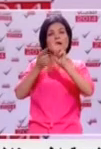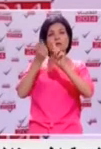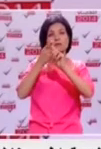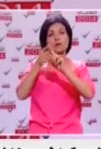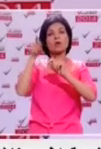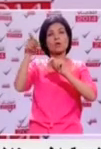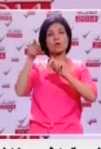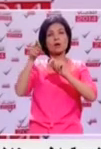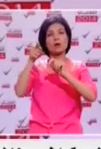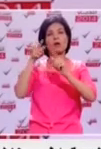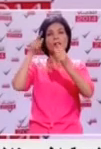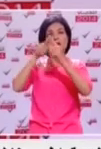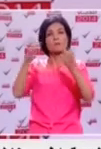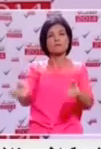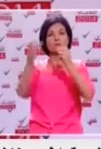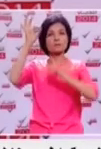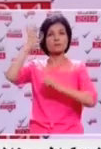ومعيارا وحيدا للأداء.